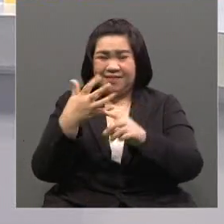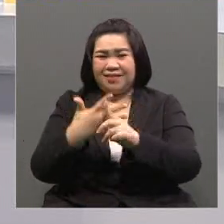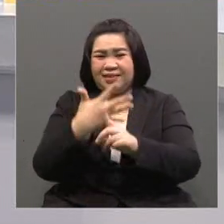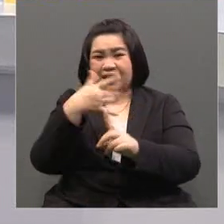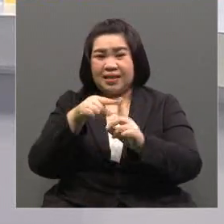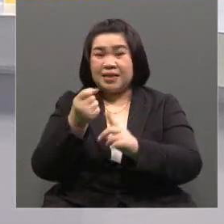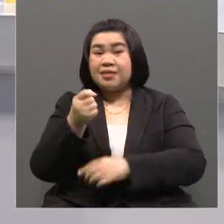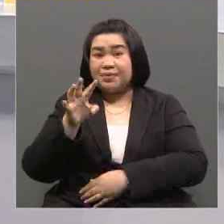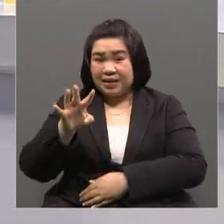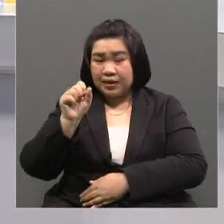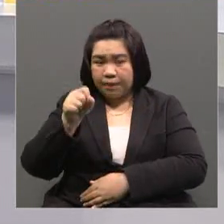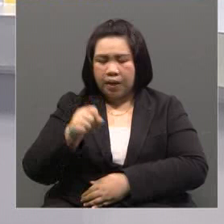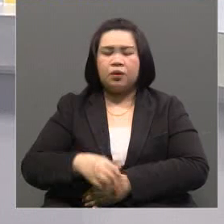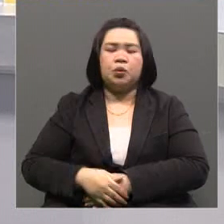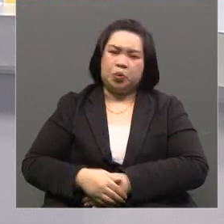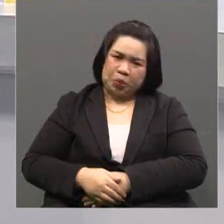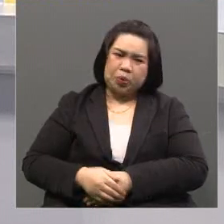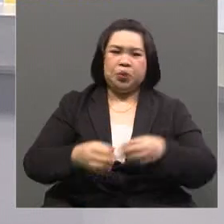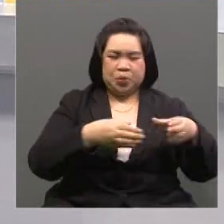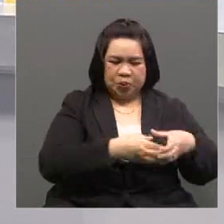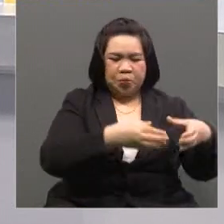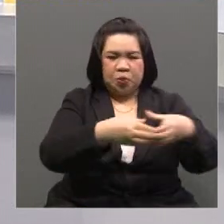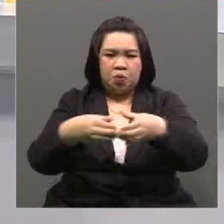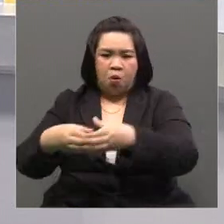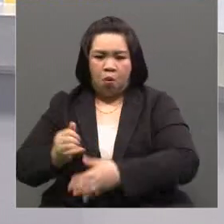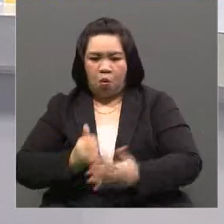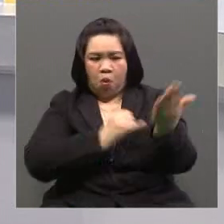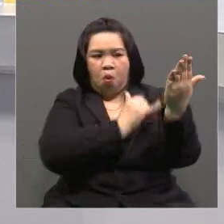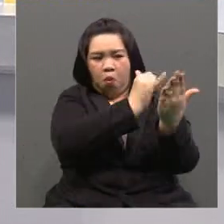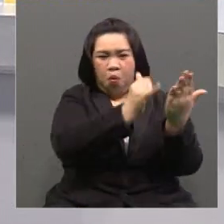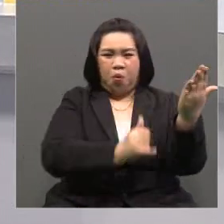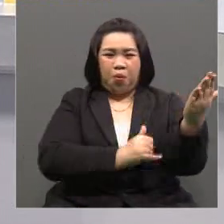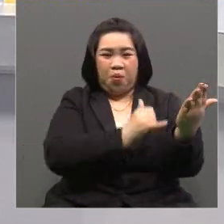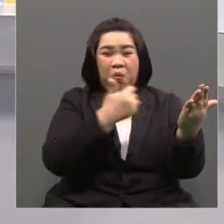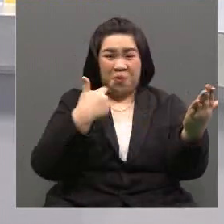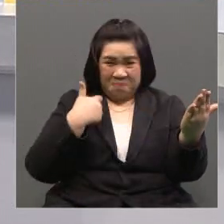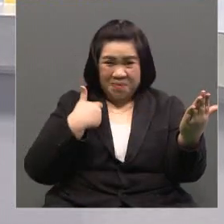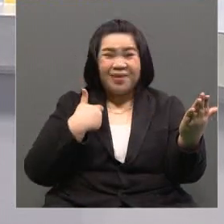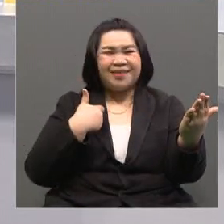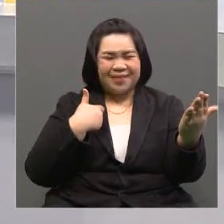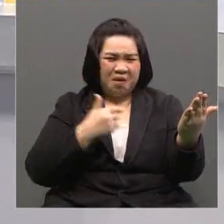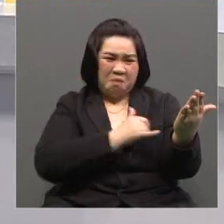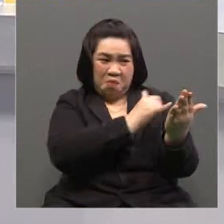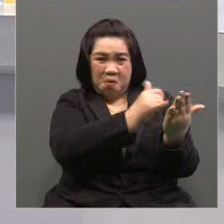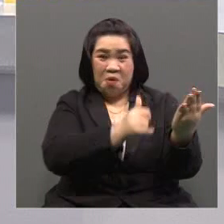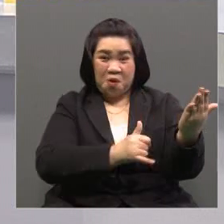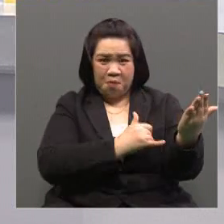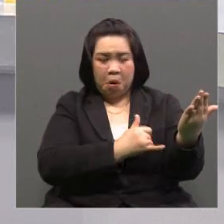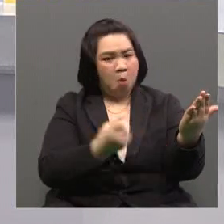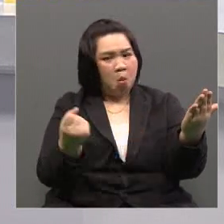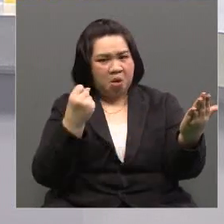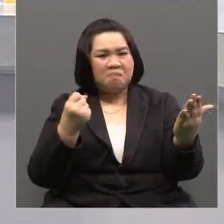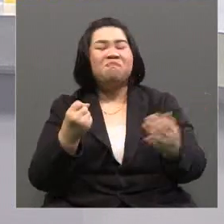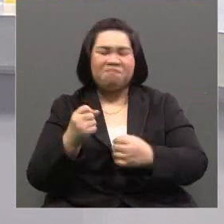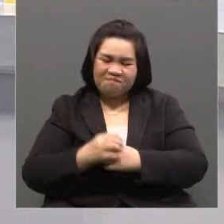พฤษภาคมนะบรรดาพรรคการเมืองต่างๆนี่เขาลงพื้นที่กันไปหาเสียงกันอย่างค่อนข้างที่จะเยอะทีเดียวนะคะแล้วก็เข้มข้นมาก